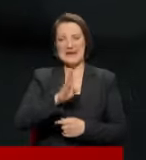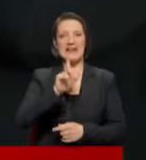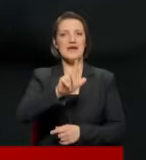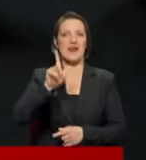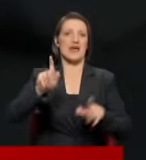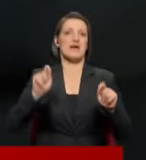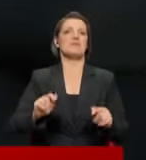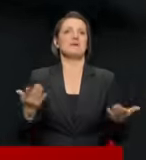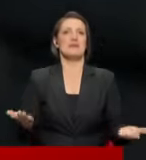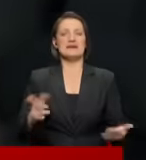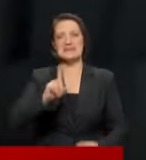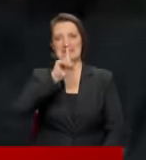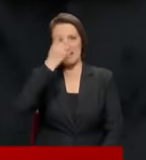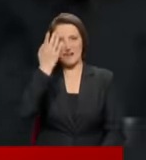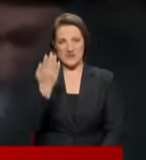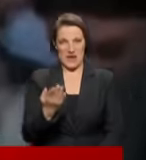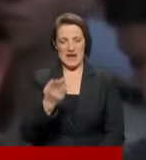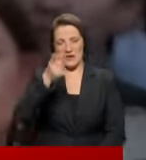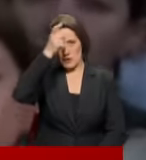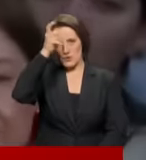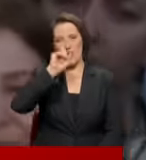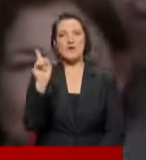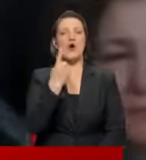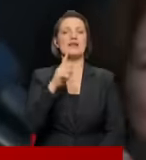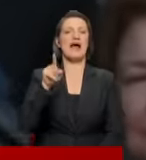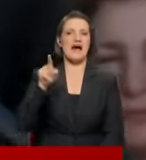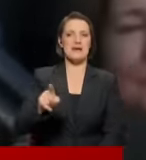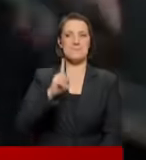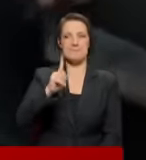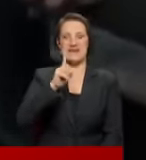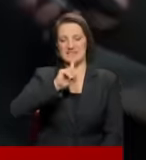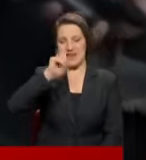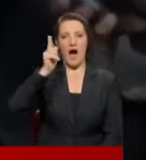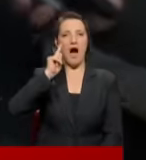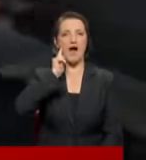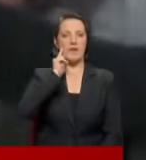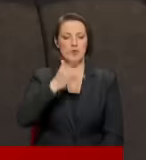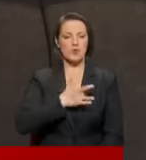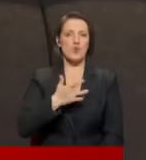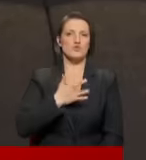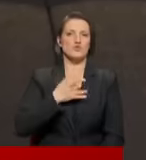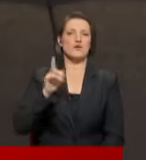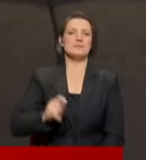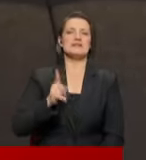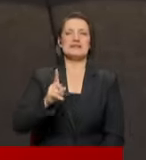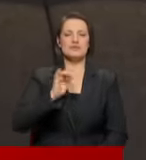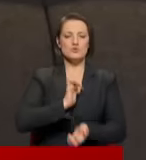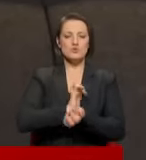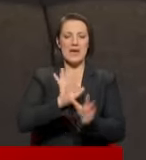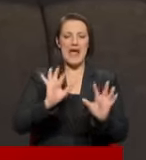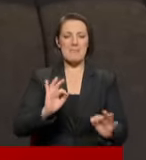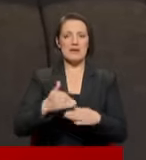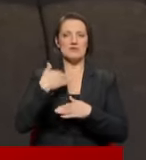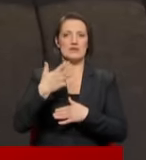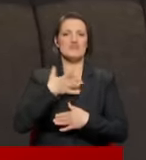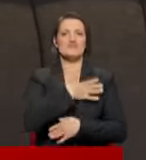gereği yapılmadı. Sadece ülkeyi yöneten bir tek adamın gönlü yapıldı. Tutukluluğun hemen akabinde de